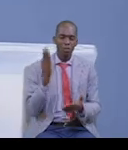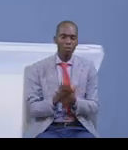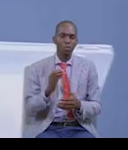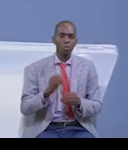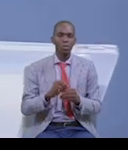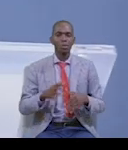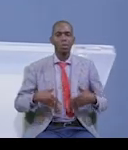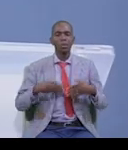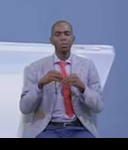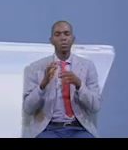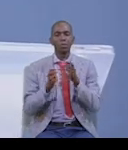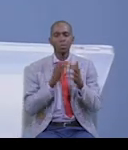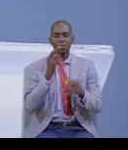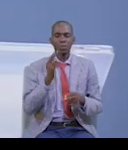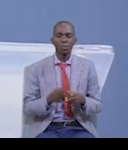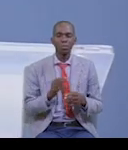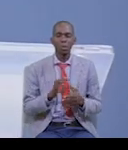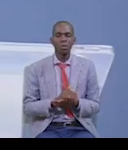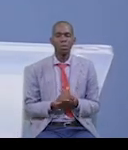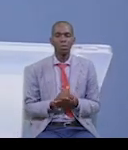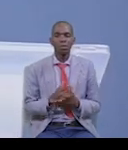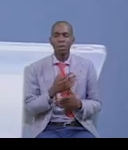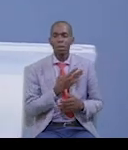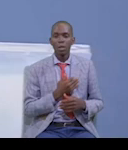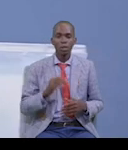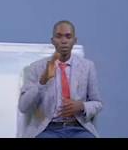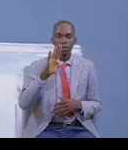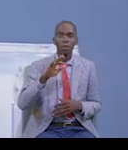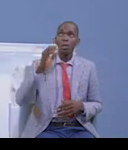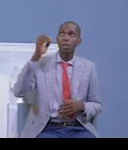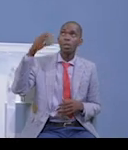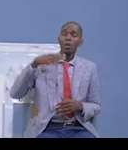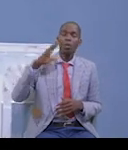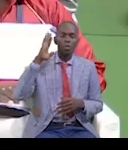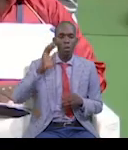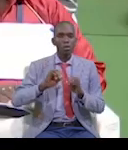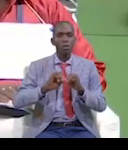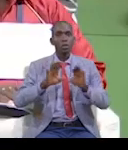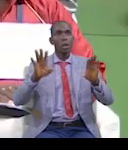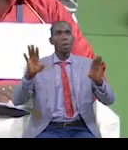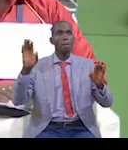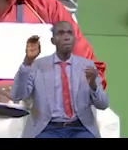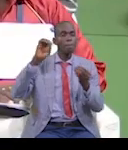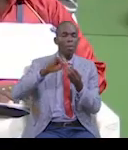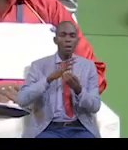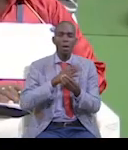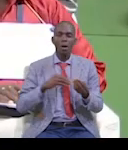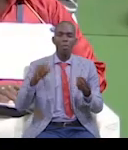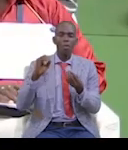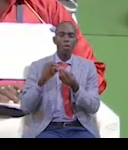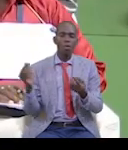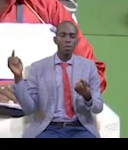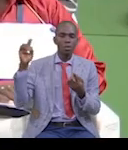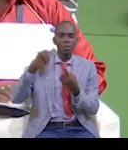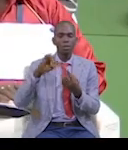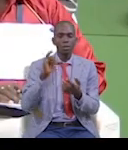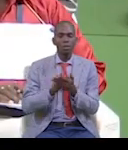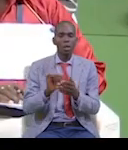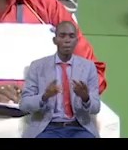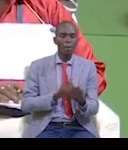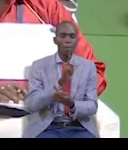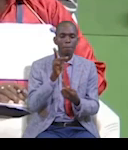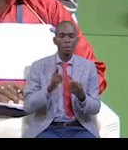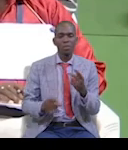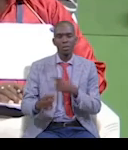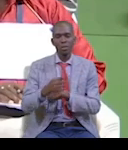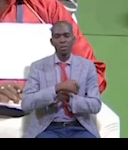ఆనందం మీ జీవితంలో అంతరించిపోదు. And your light will shine more and more unto the perfect day. మీ జీవితం